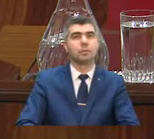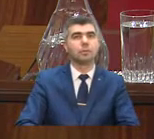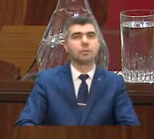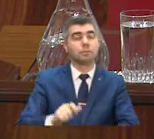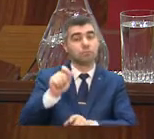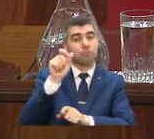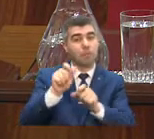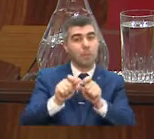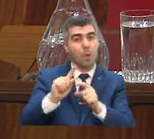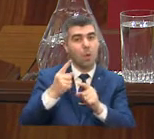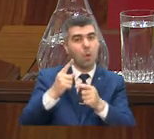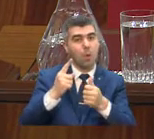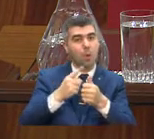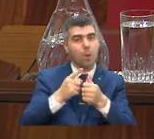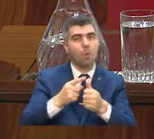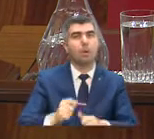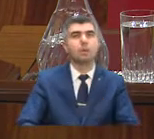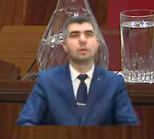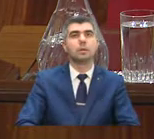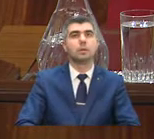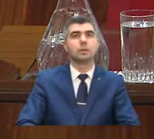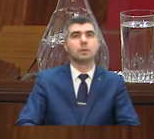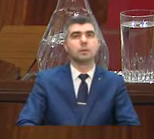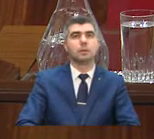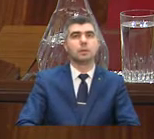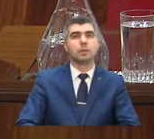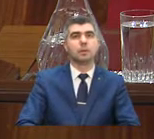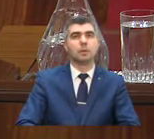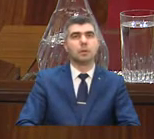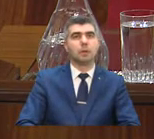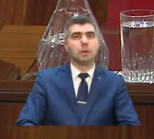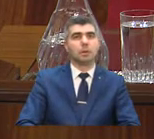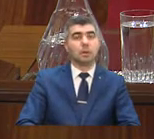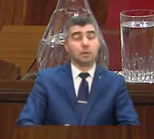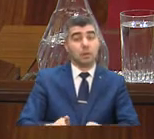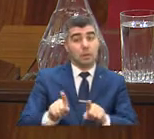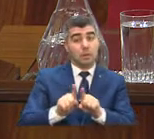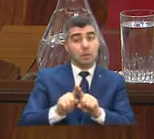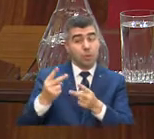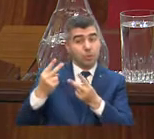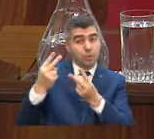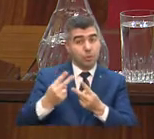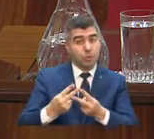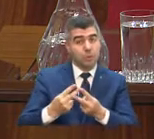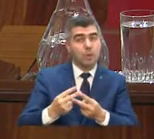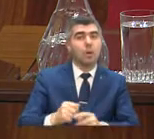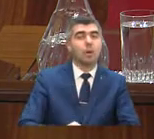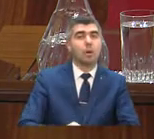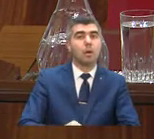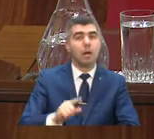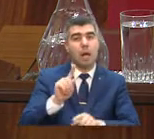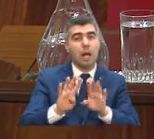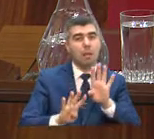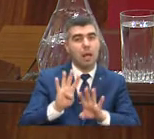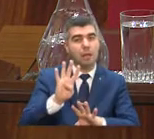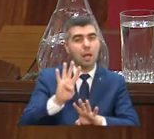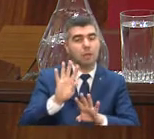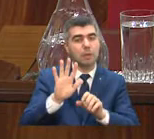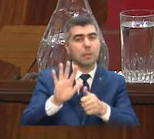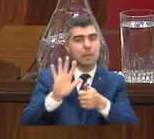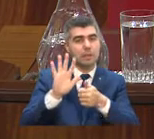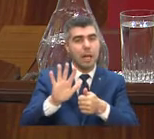النواب: أولاً السيد النائب المحترم محمد صديقي وتغيب عن جلسات 14 و15 و16